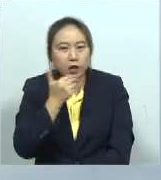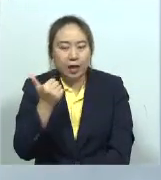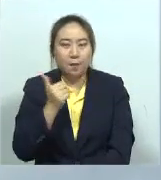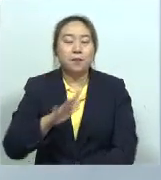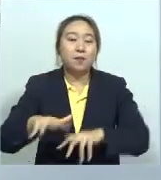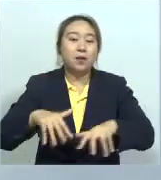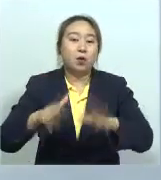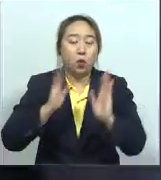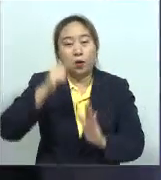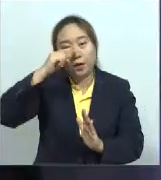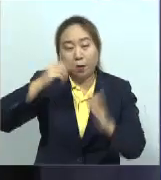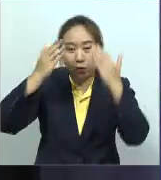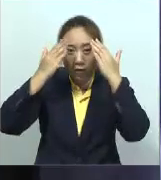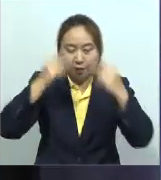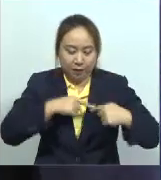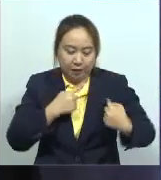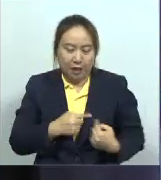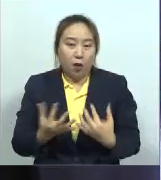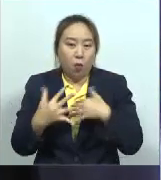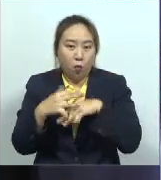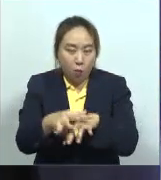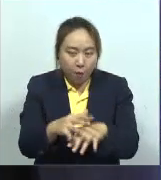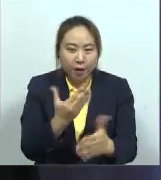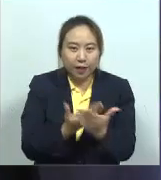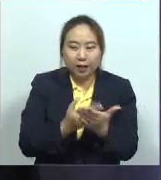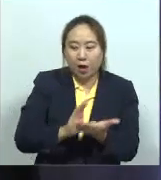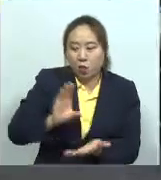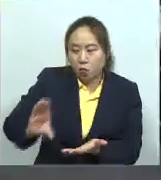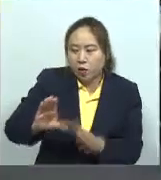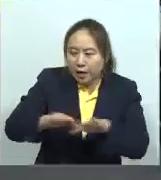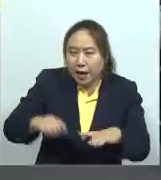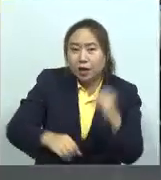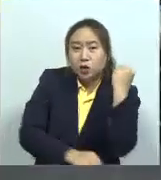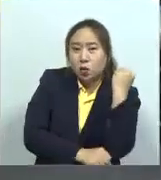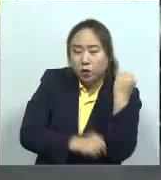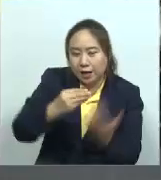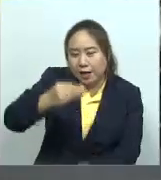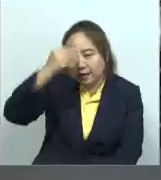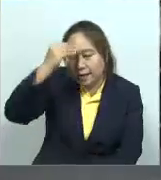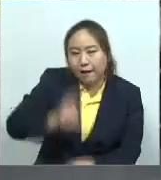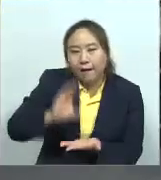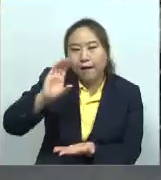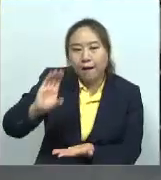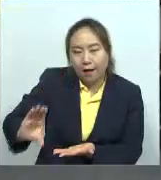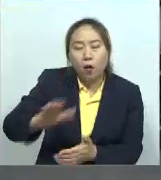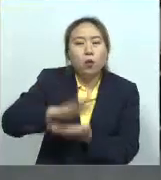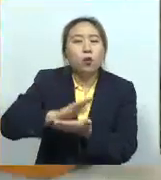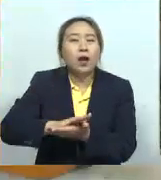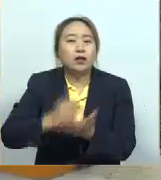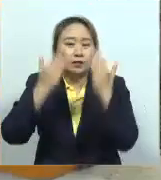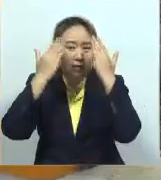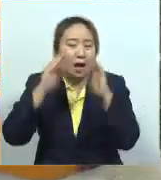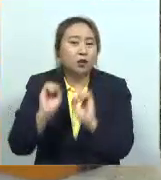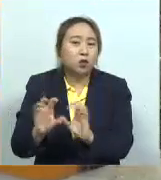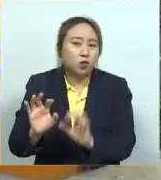ของพี่น้องชาวไทยมุสลิมและทุนการศึกษาให้กับเด็กที่มีฐานะยากจนของโรงเรียนตาดีกาสอนศาสนาอิสลามบ้านทุ่งใหญ่